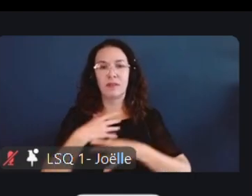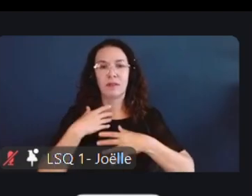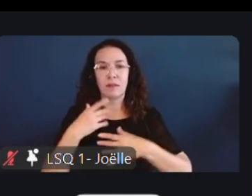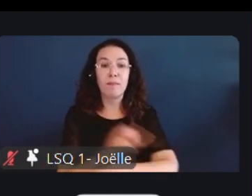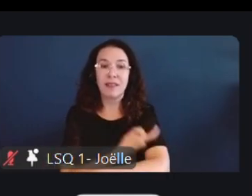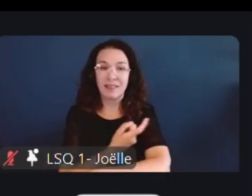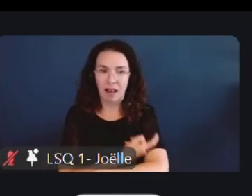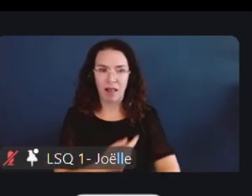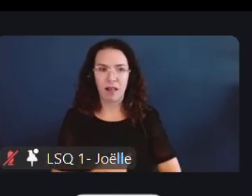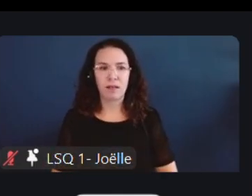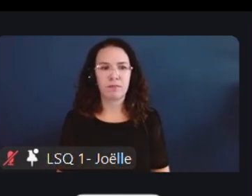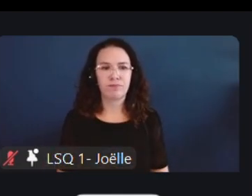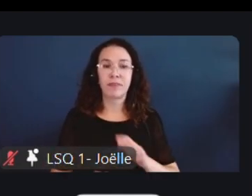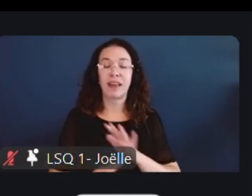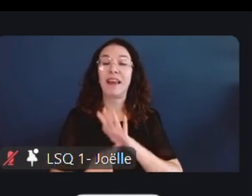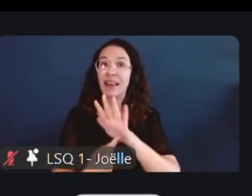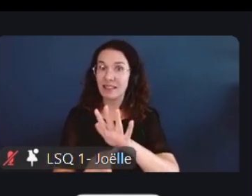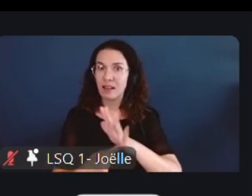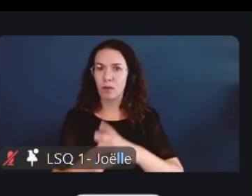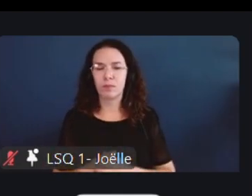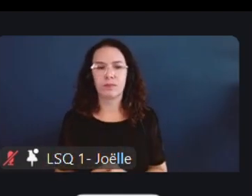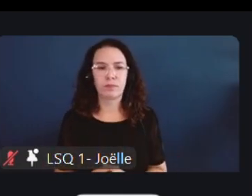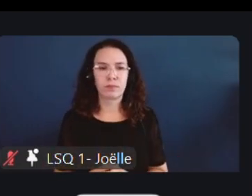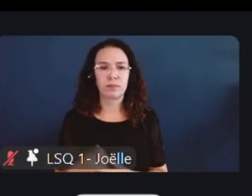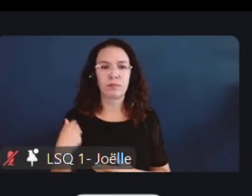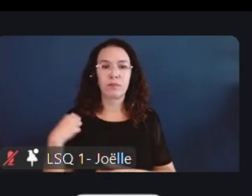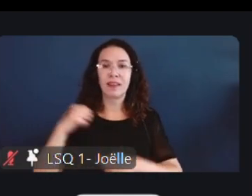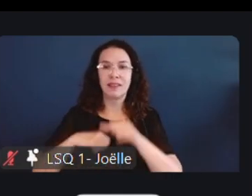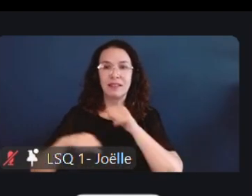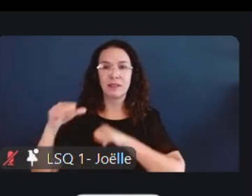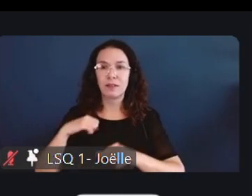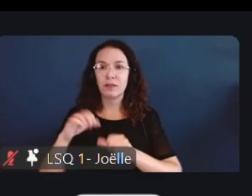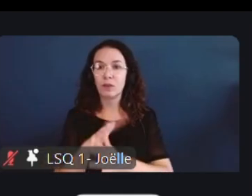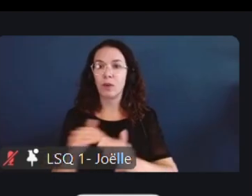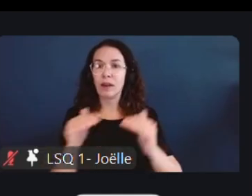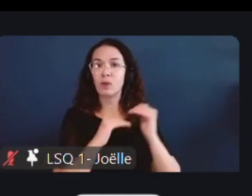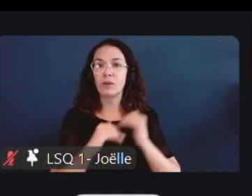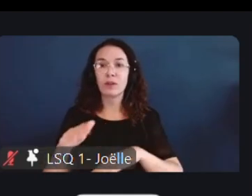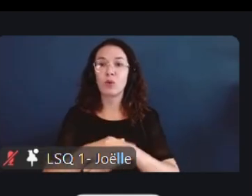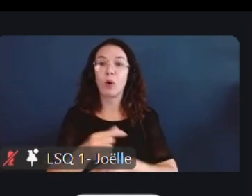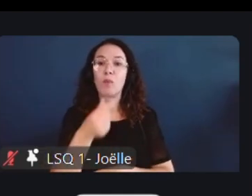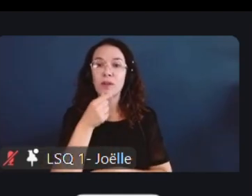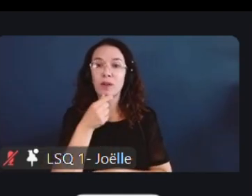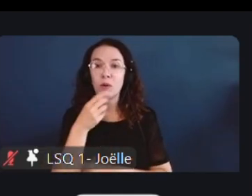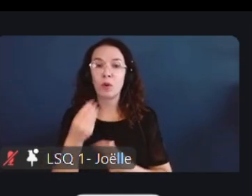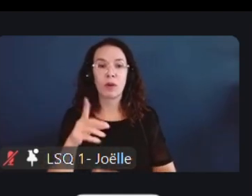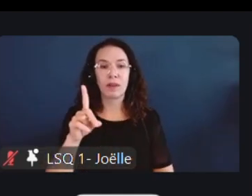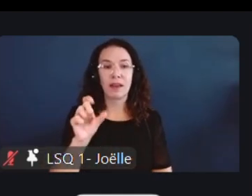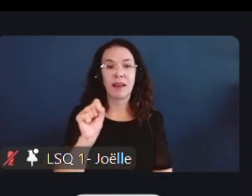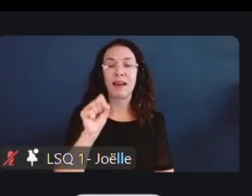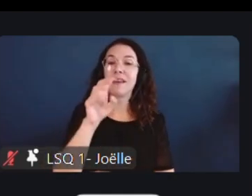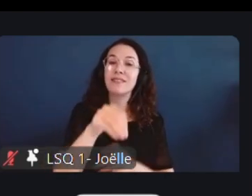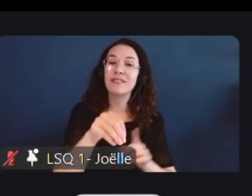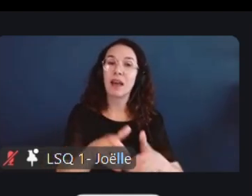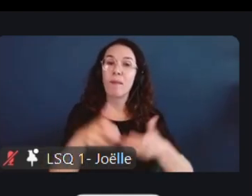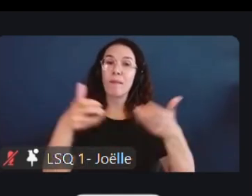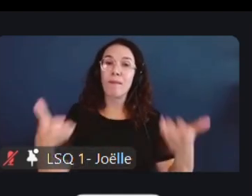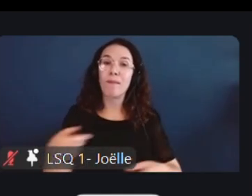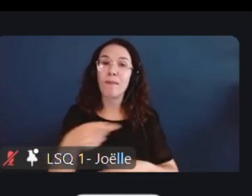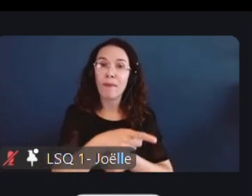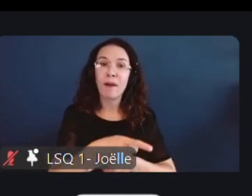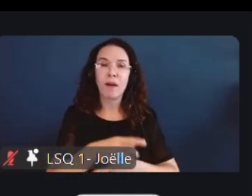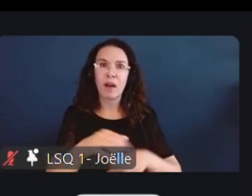santé. Par exemple, il y a eu un historique de l'inclusion de l'homosexualité dans le DSM, des pratiques